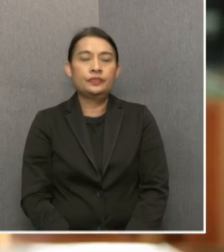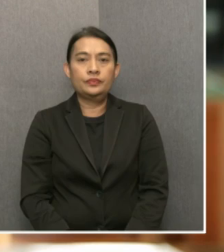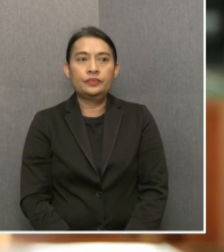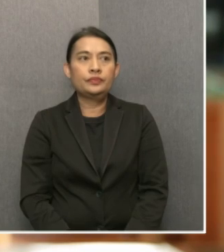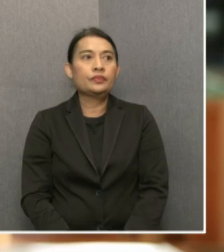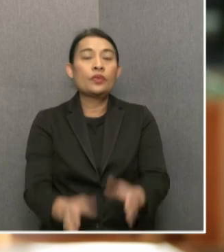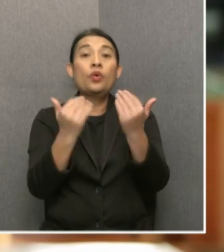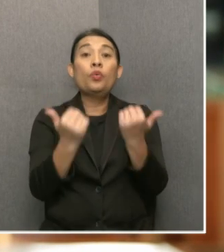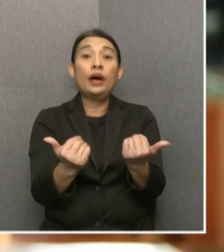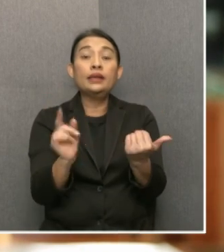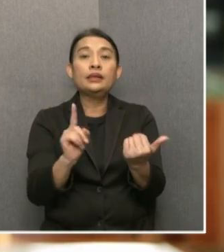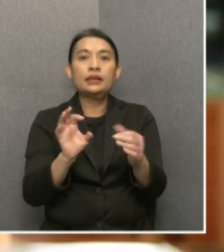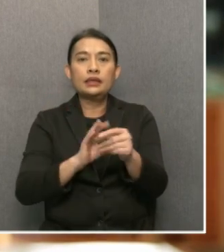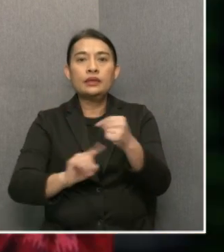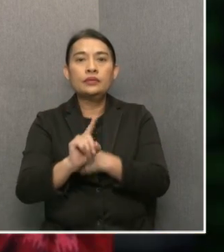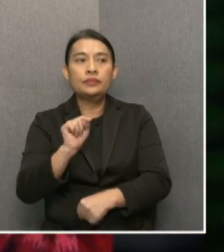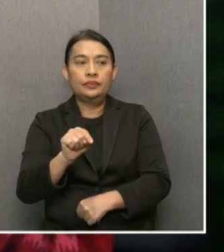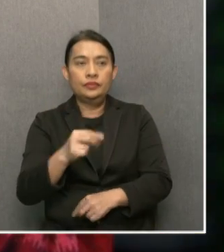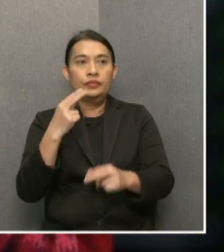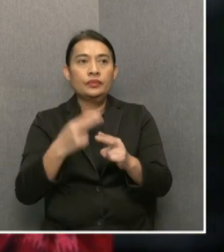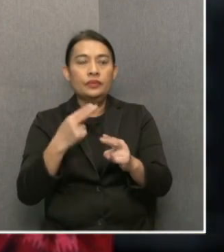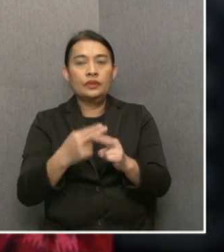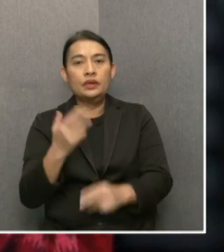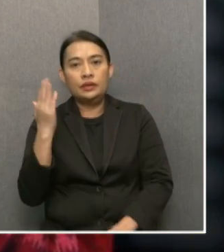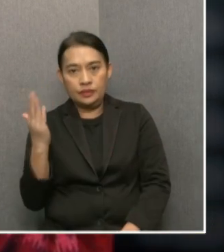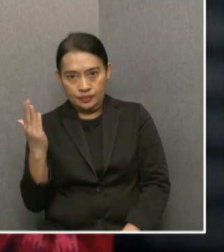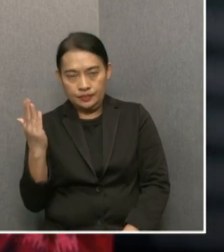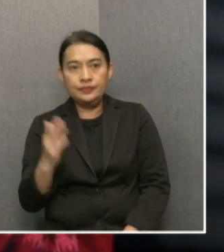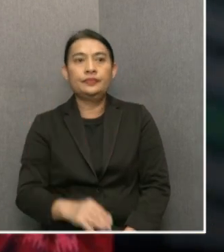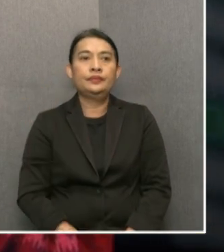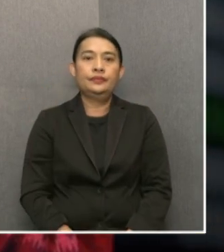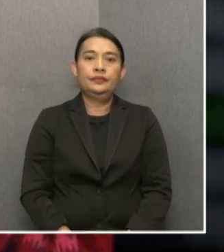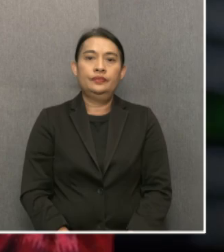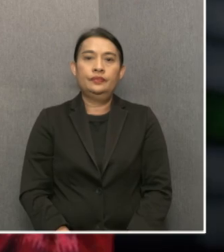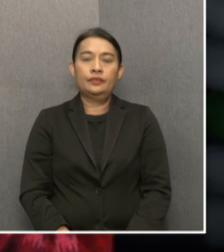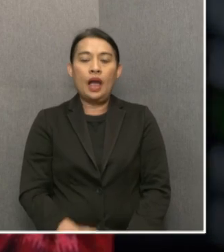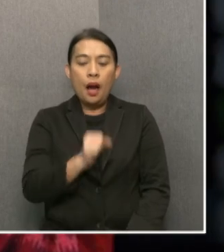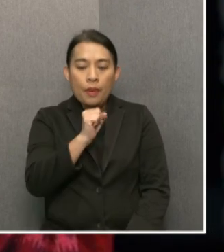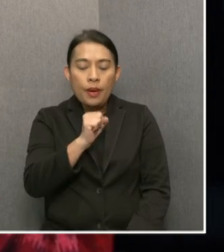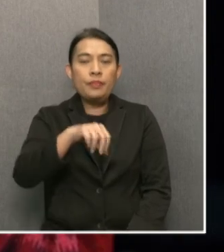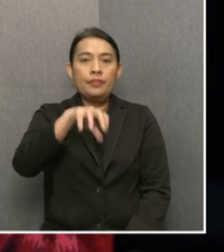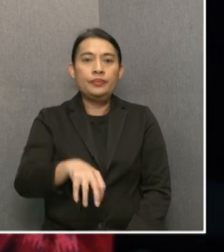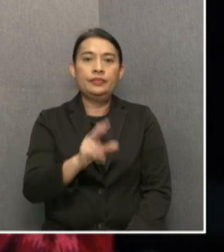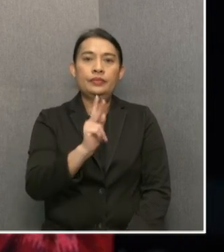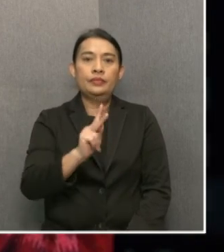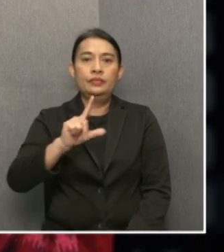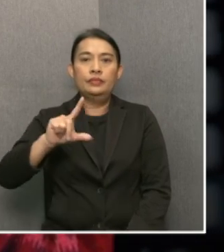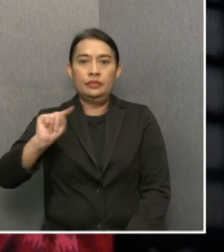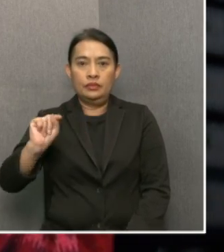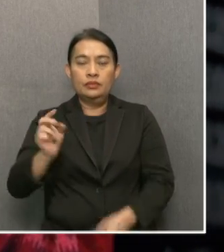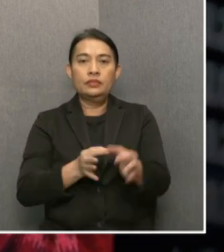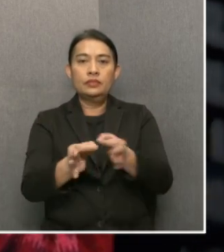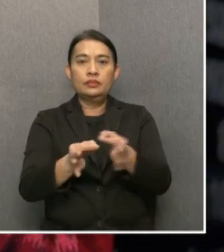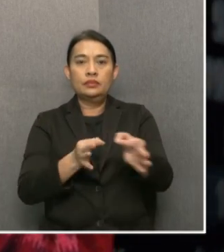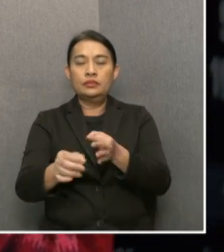วันนี้นะคะเราก็ได้คุณอาชินีปัทมสุคนค่ะโฆษกสำนักงานกลต.มาร่วมคลายข้อสงสัย